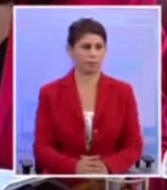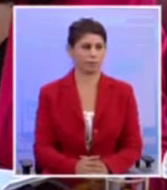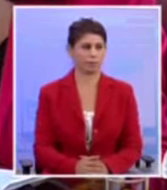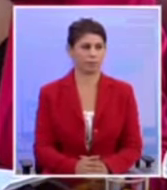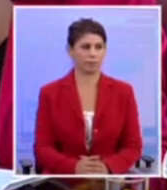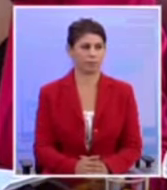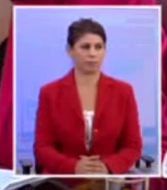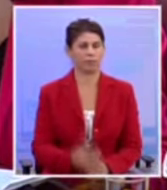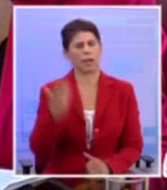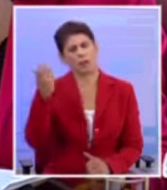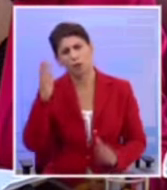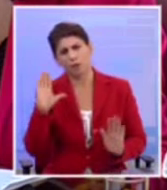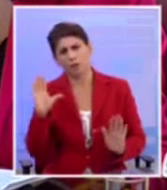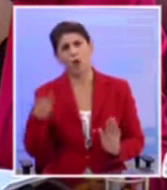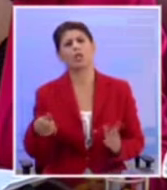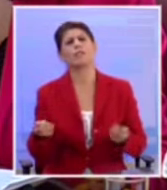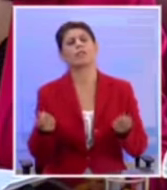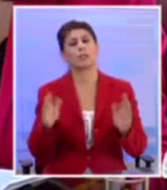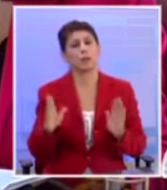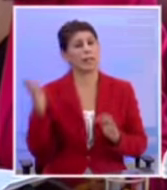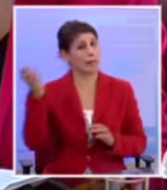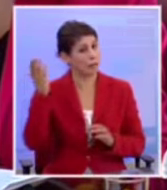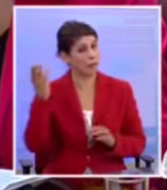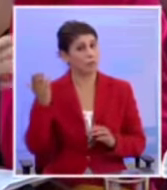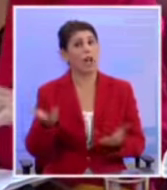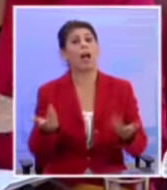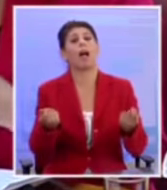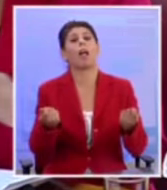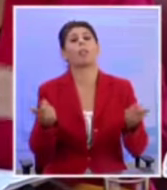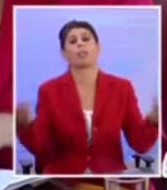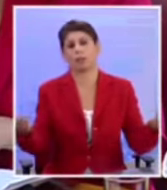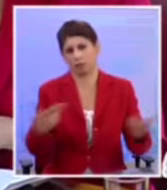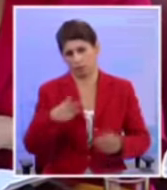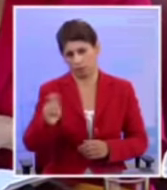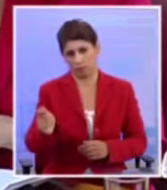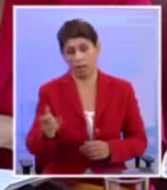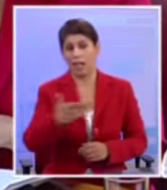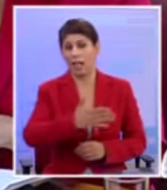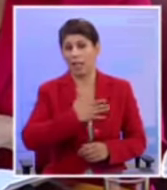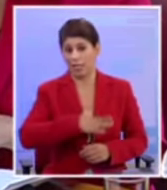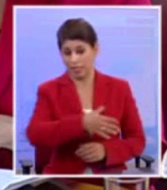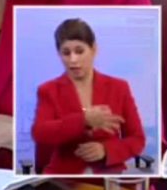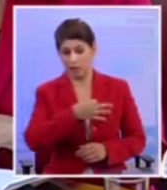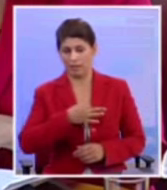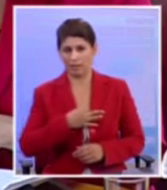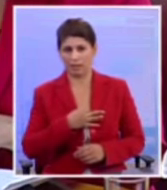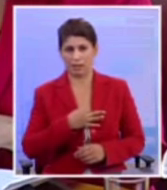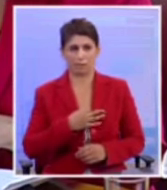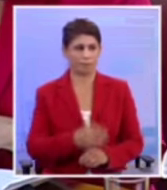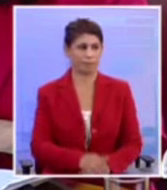να υποθέσουμε, χωρίς αυτό να συμβαίνει, να υποθέσουμε ότι δεν έχει να τα πληρώσει. Δεν θέλω να μου πείτε